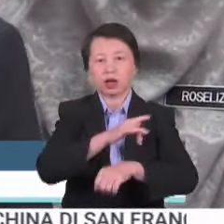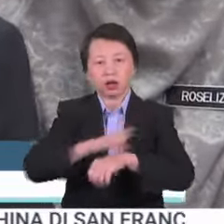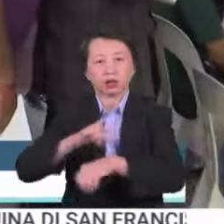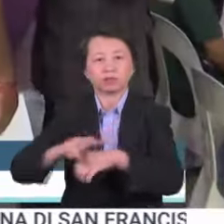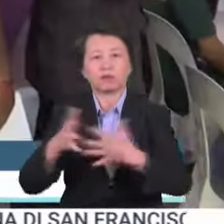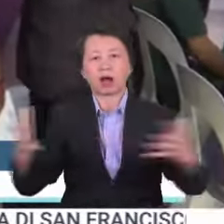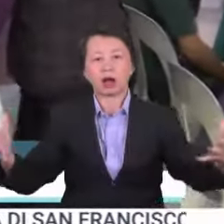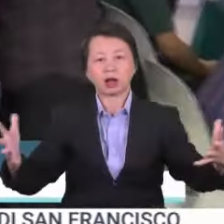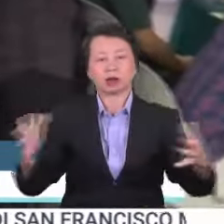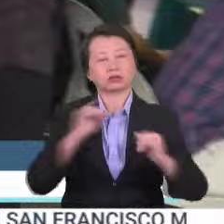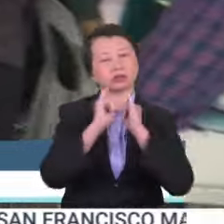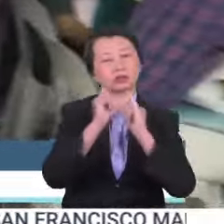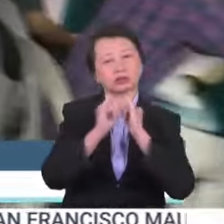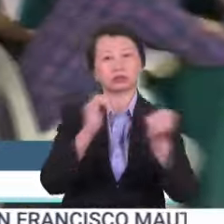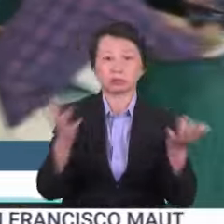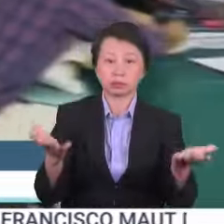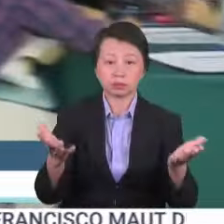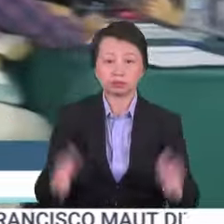untuk ditemuduga.